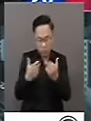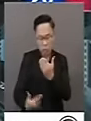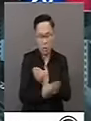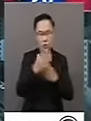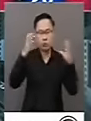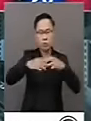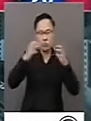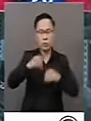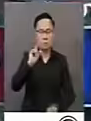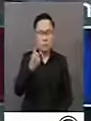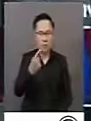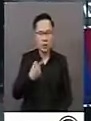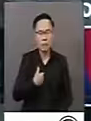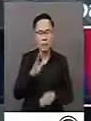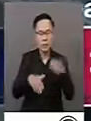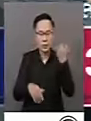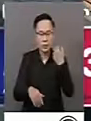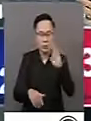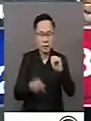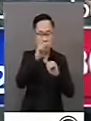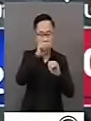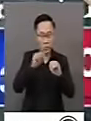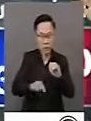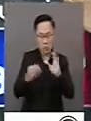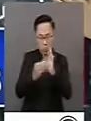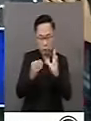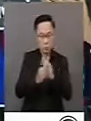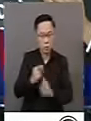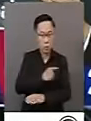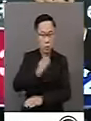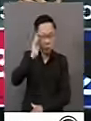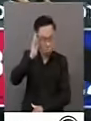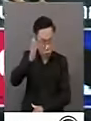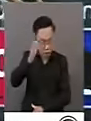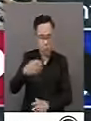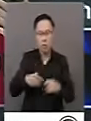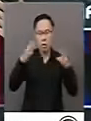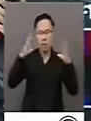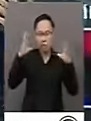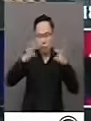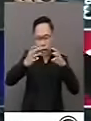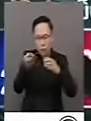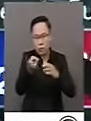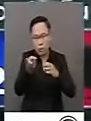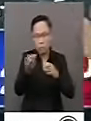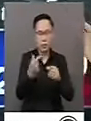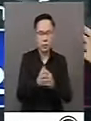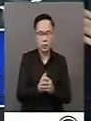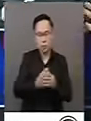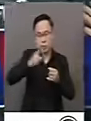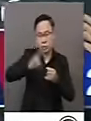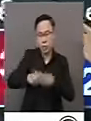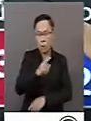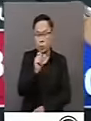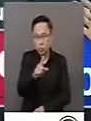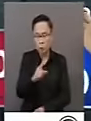ที่จะเกิดฝนเล็กน้อยร้อยละ 40ของพื้นที่ครับวันพรุ่งนี้นะครับฝนก็จะเริ่มลดลงครับส่วนในช่วงของปลายสัปดาห์